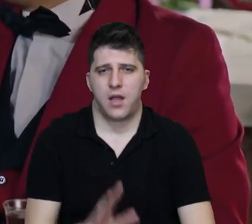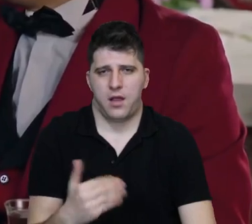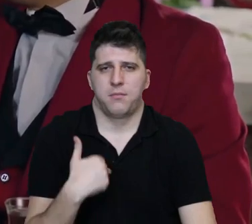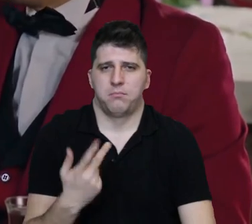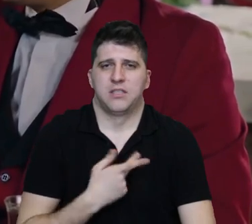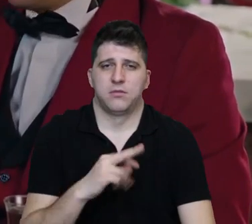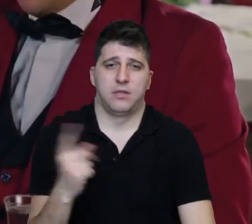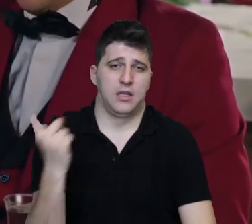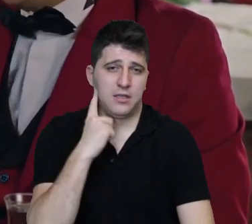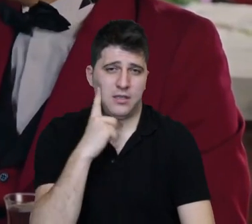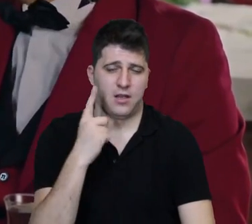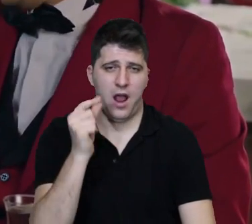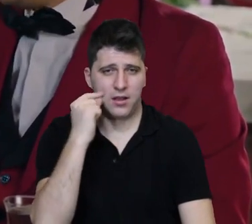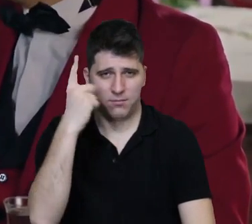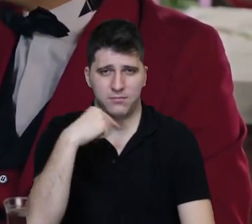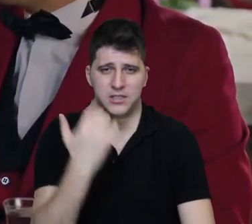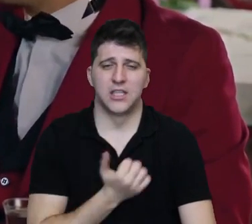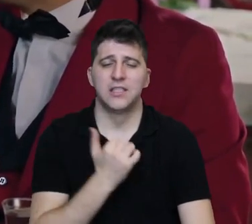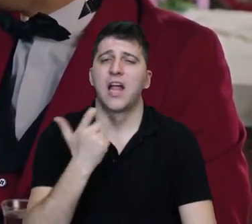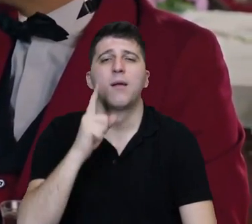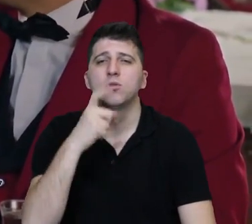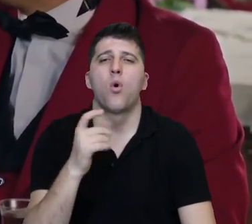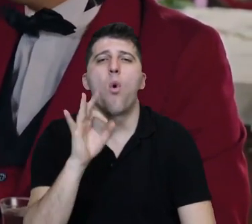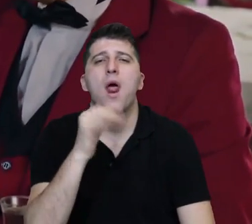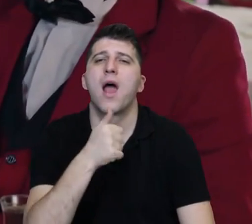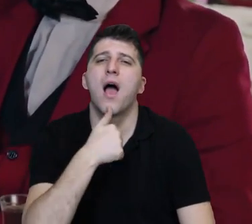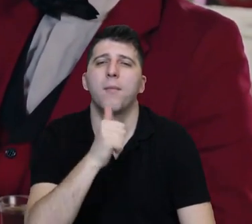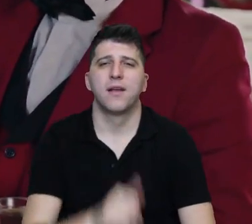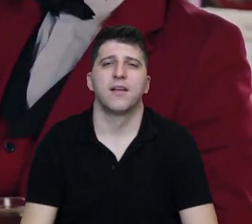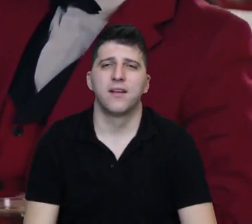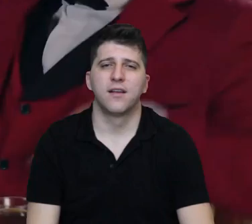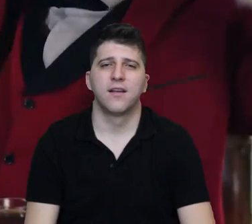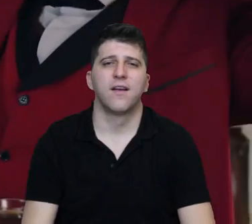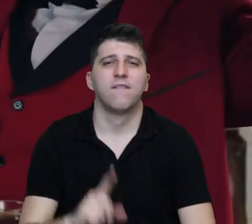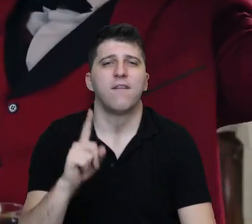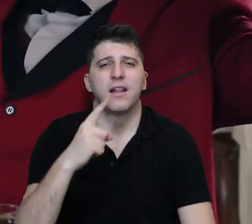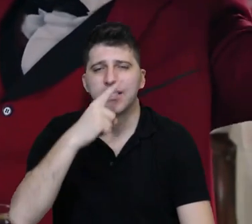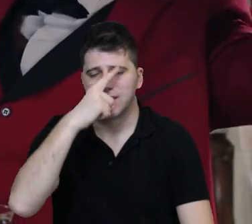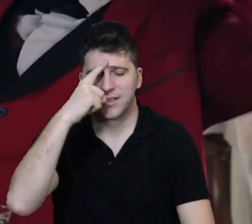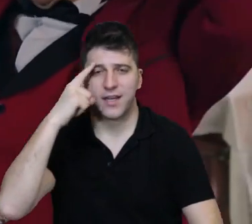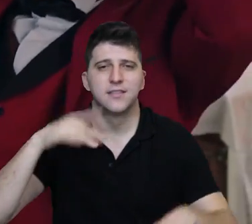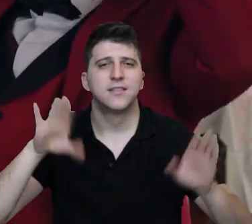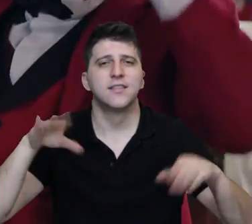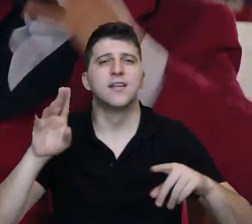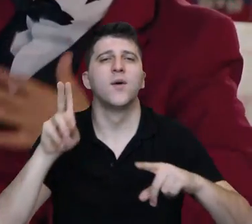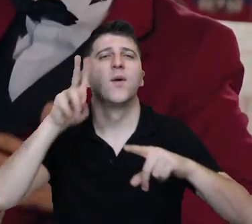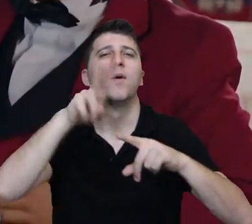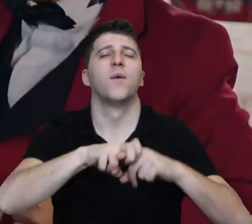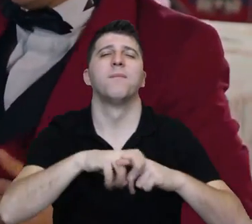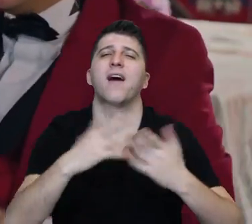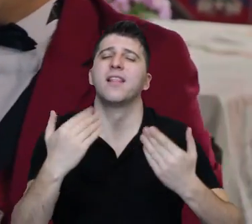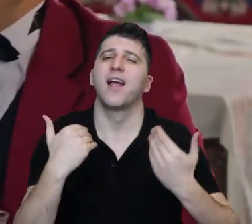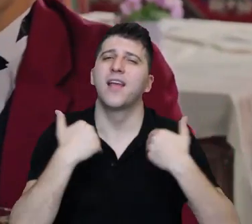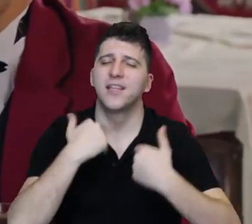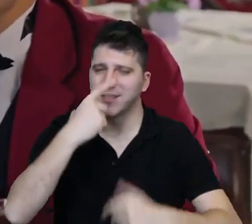gibi karizmatik adamları nereden bulacaklar? Oralı abim. Vallahi talih kuşu uçtu. Hoppa tanak başımıza